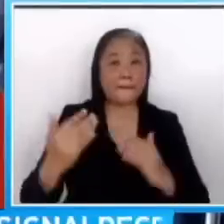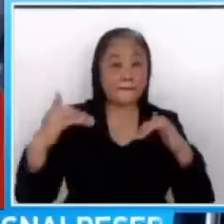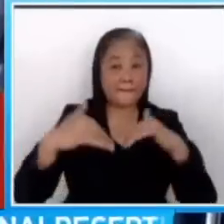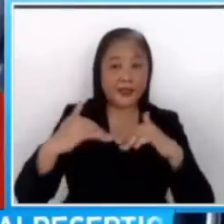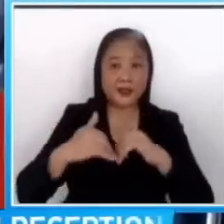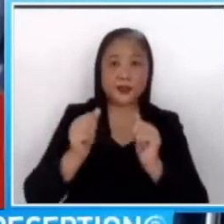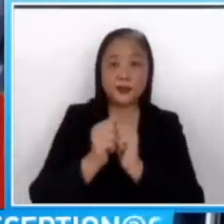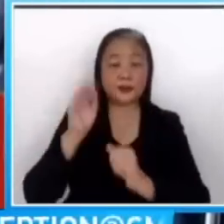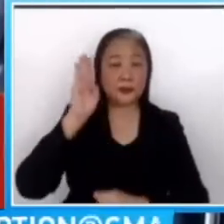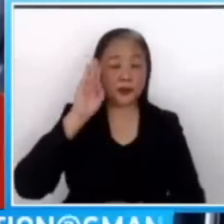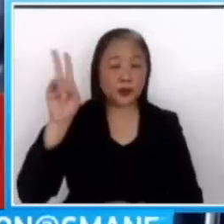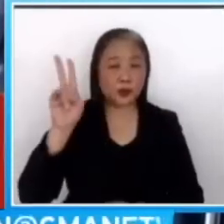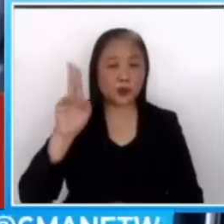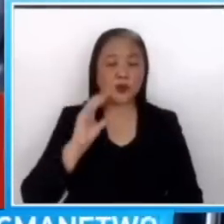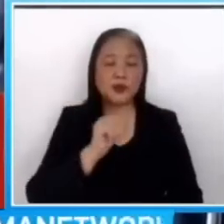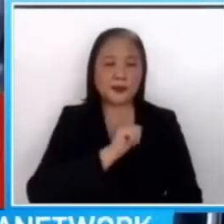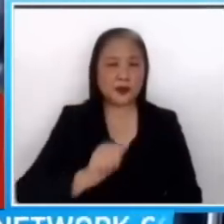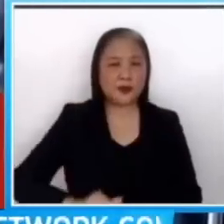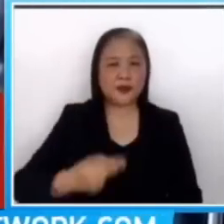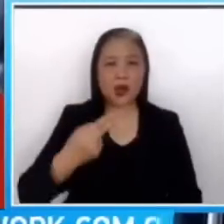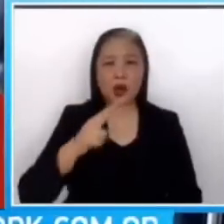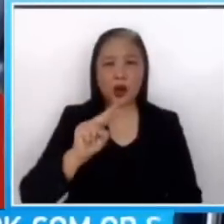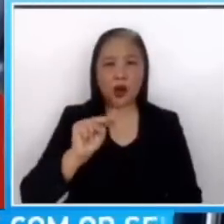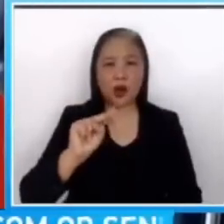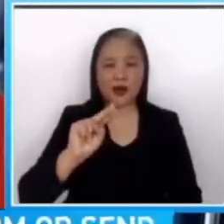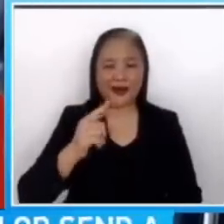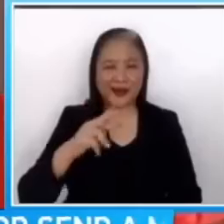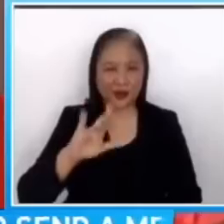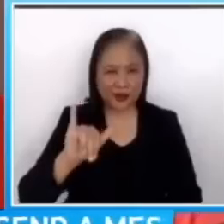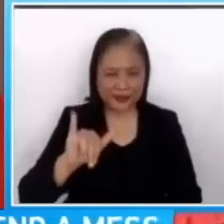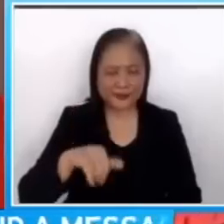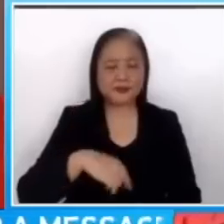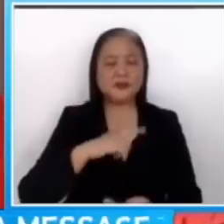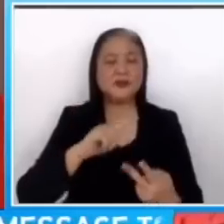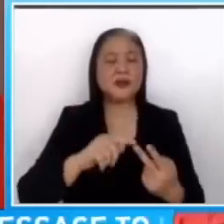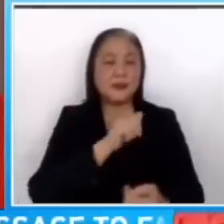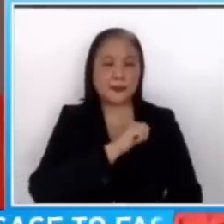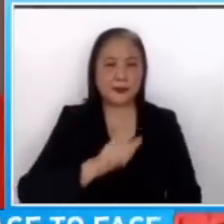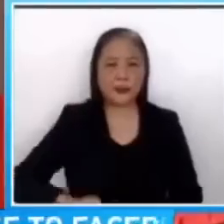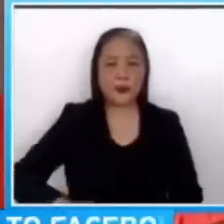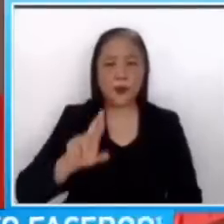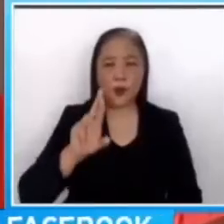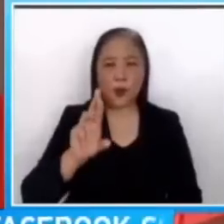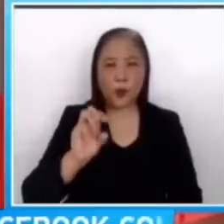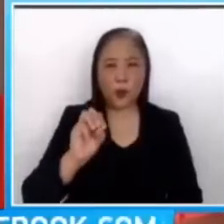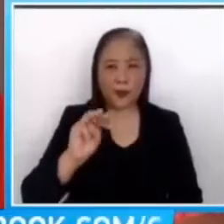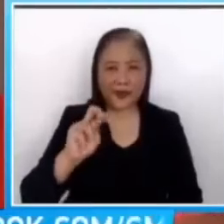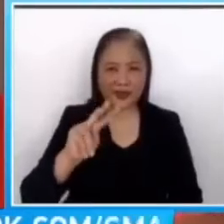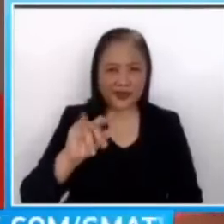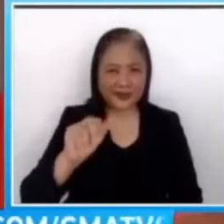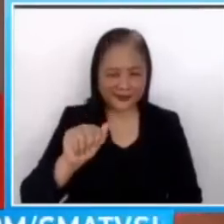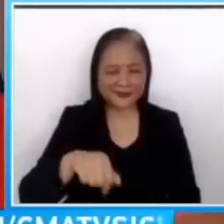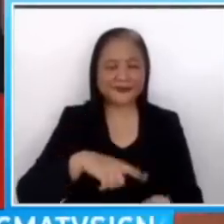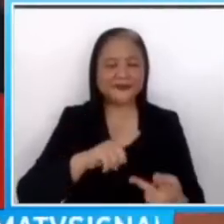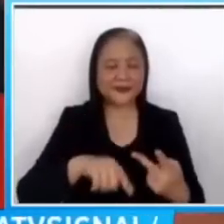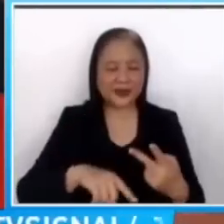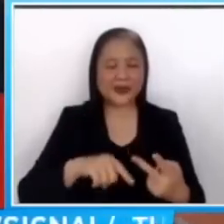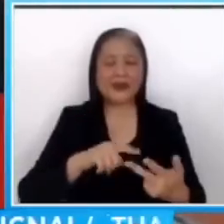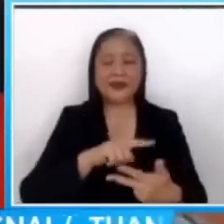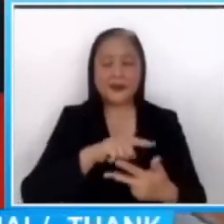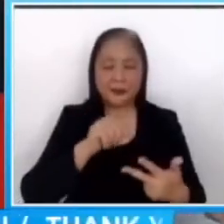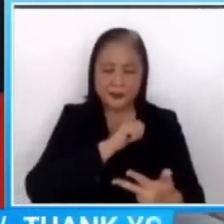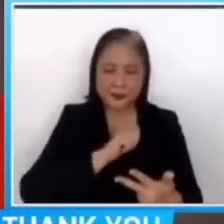sina Ambassador of Hungary Dr. Titanila Toth, Ambassador of Romania Raduta Dana Matash, at Ambassador of South